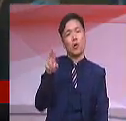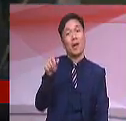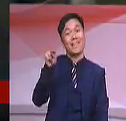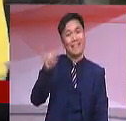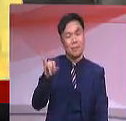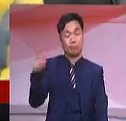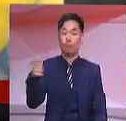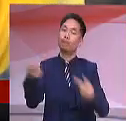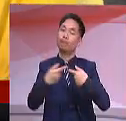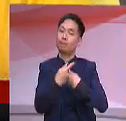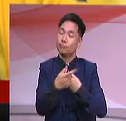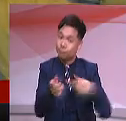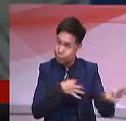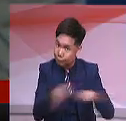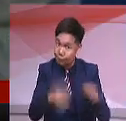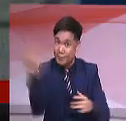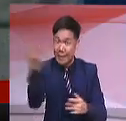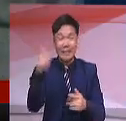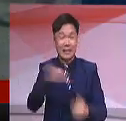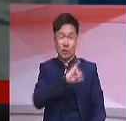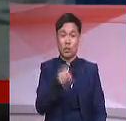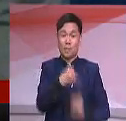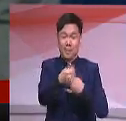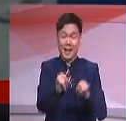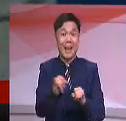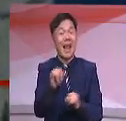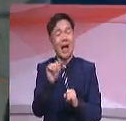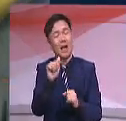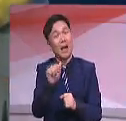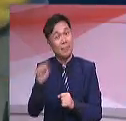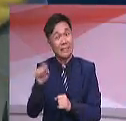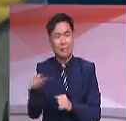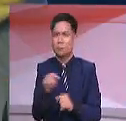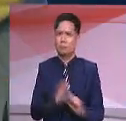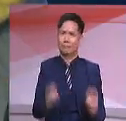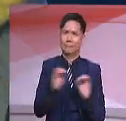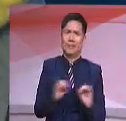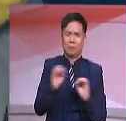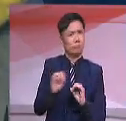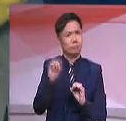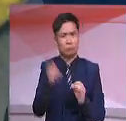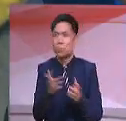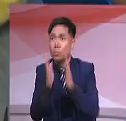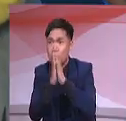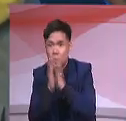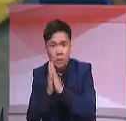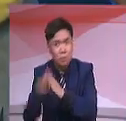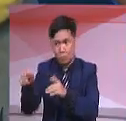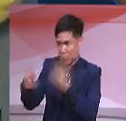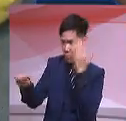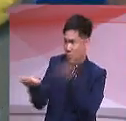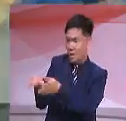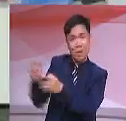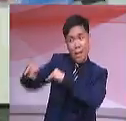lepas beliau dilaporkan berkata kepada Jabatan Alam Sekitar tidak menerima sebarang permohonan pengimportan sisa plastik